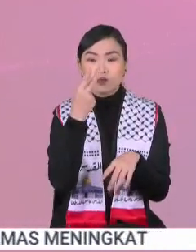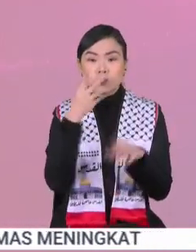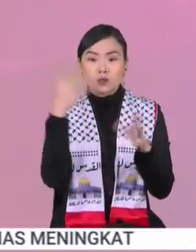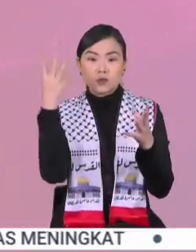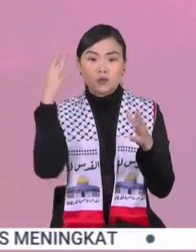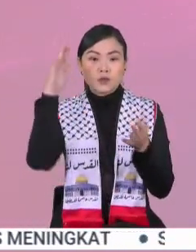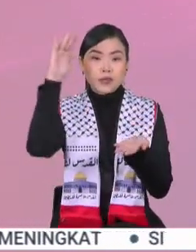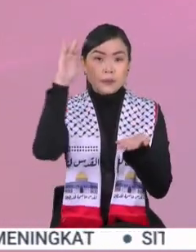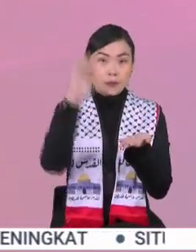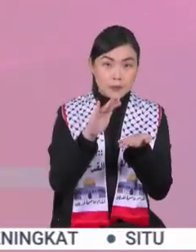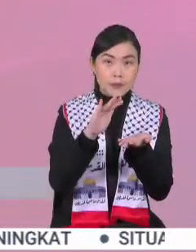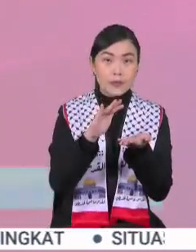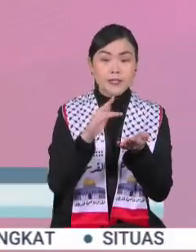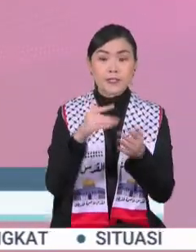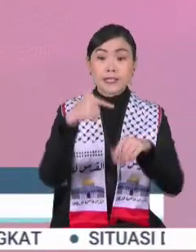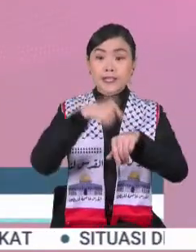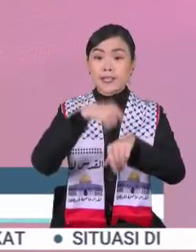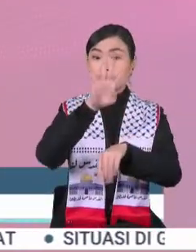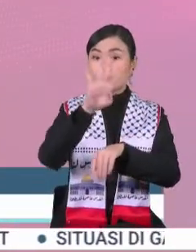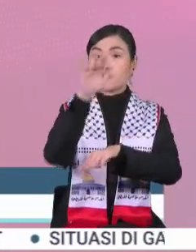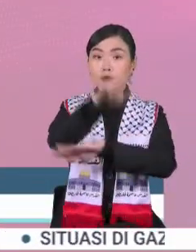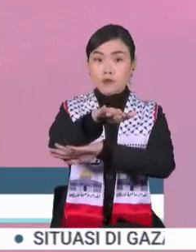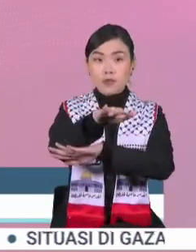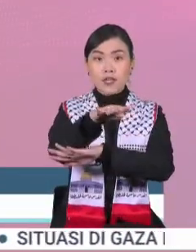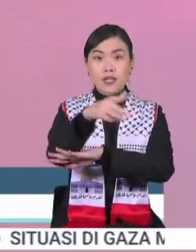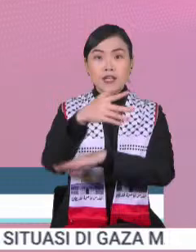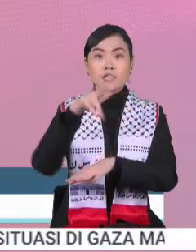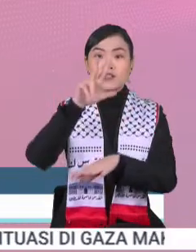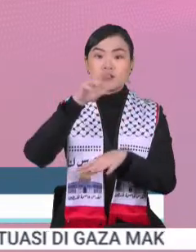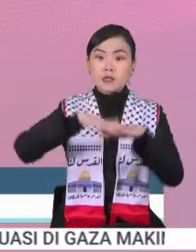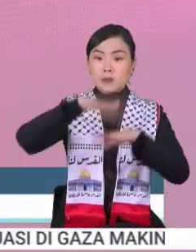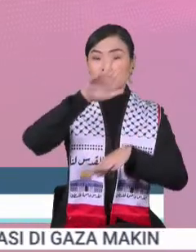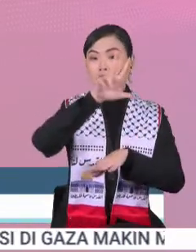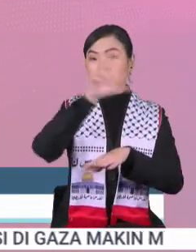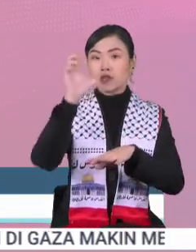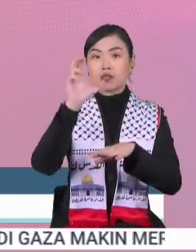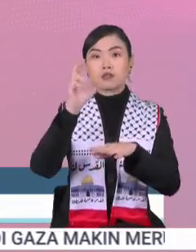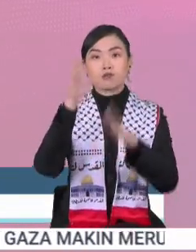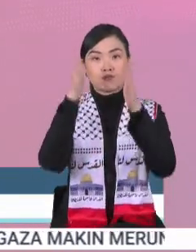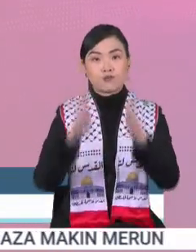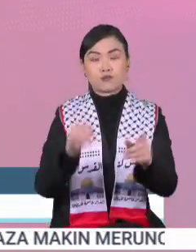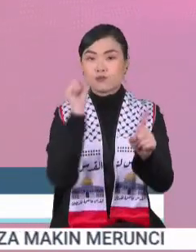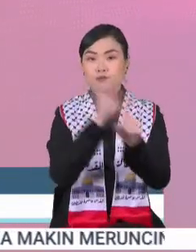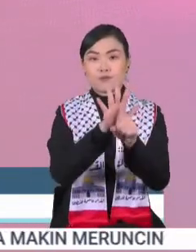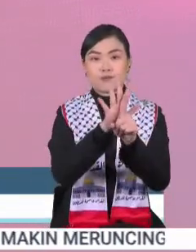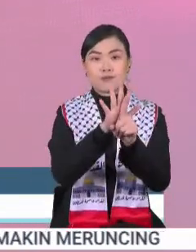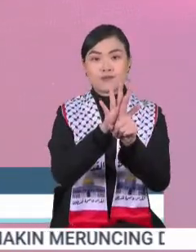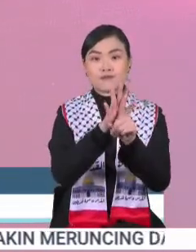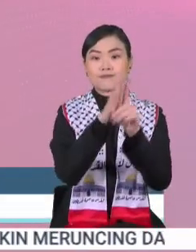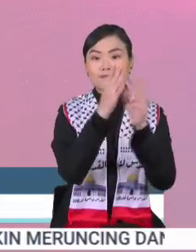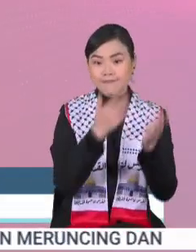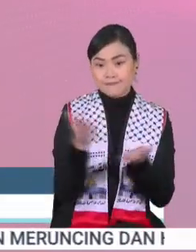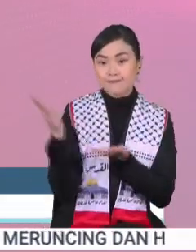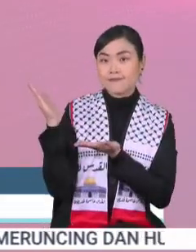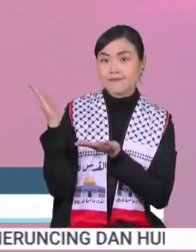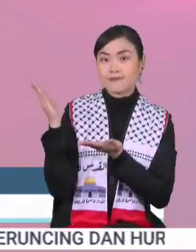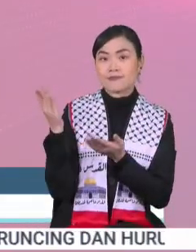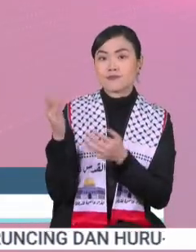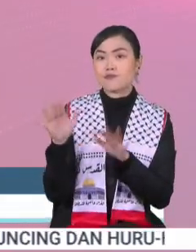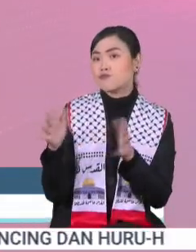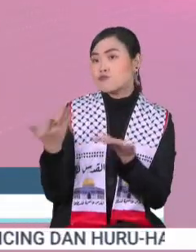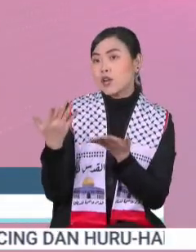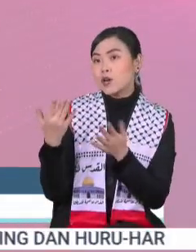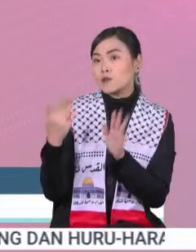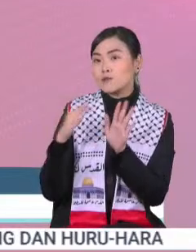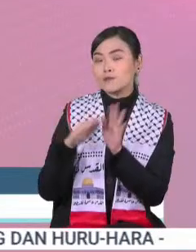4 petang lebih 300 penduduk terjejas di dua daerah bersedia di lokasi Siti Jamilah Hanim Jamil Jamilah Bagaimana